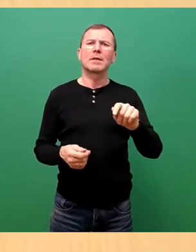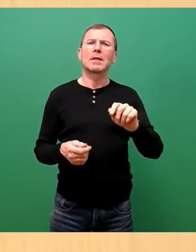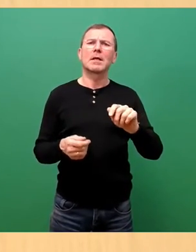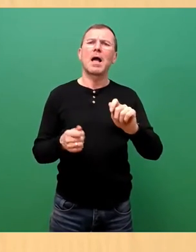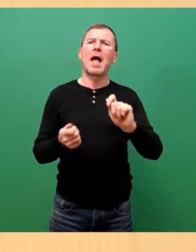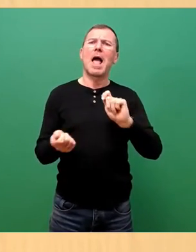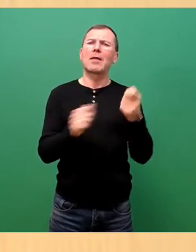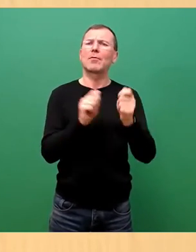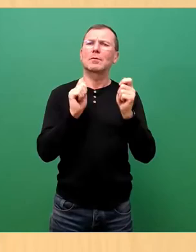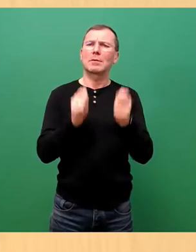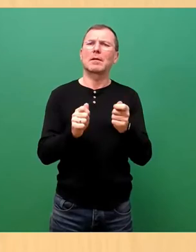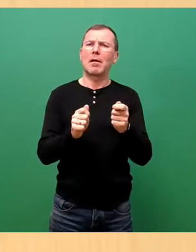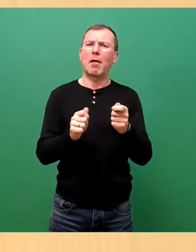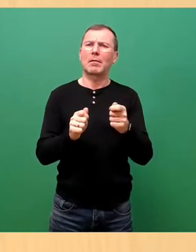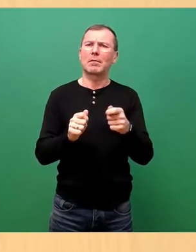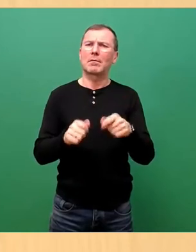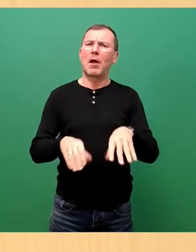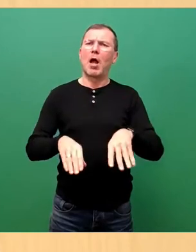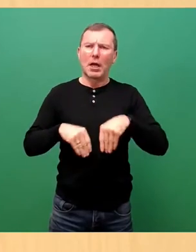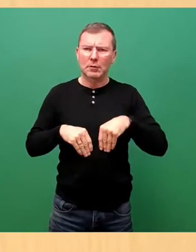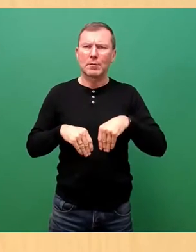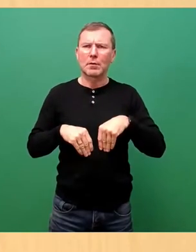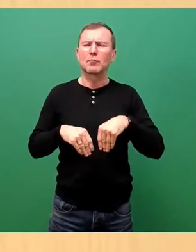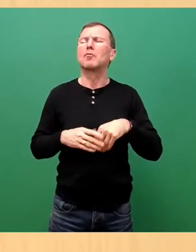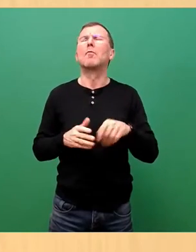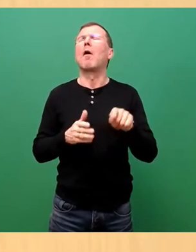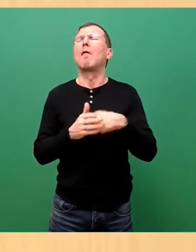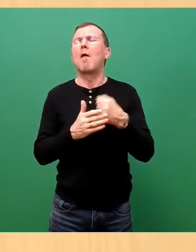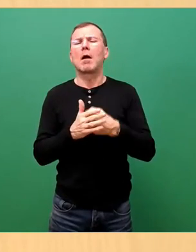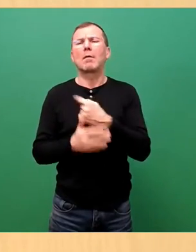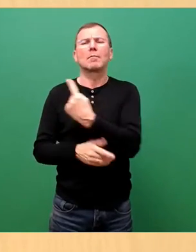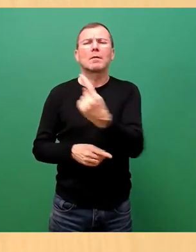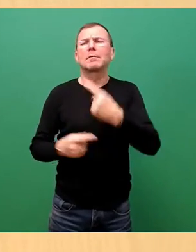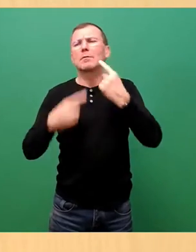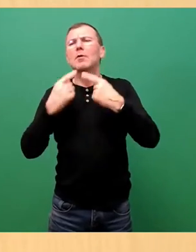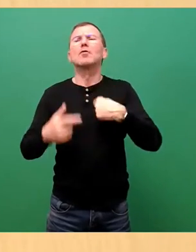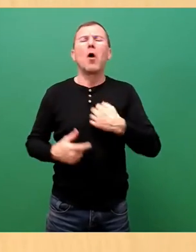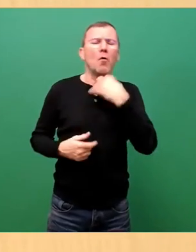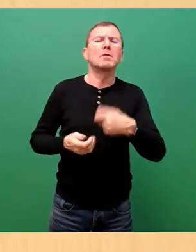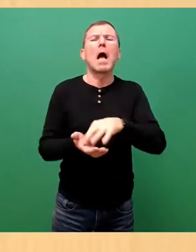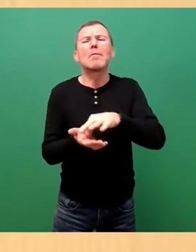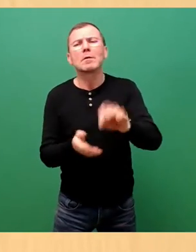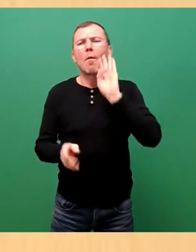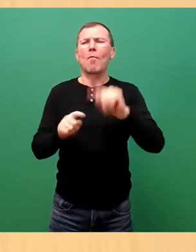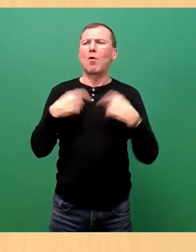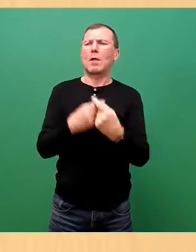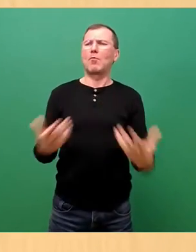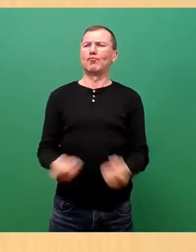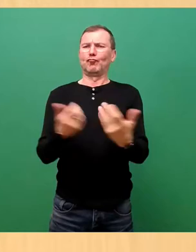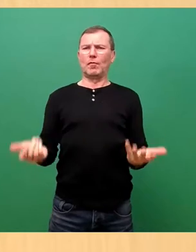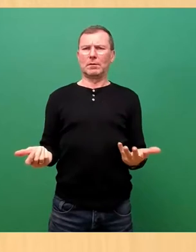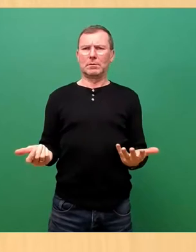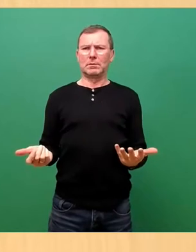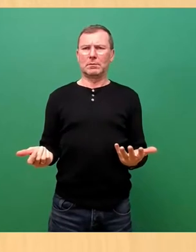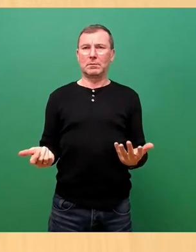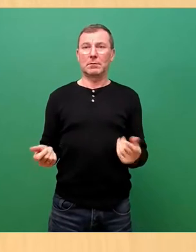Änderungsantrag tragen, nicht nur im Wahlkampf großspurig versprochen haben, bezahlbaren Wohnraum in dieser Stadt zu schaffen. Das Ergebnis